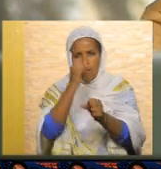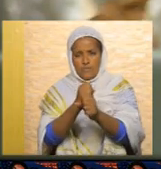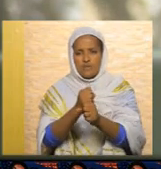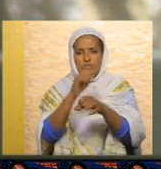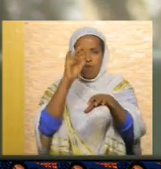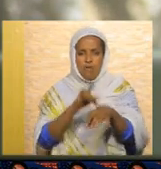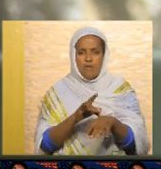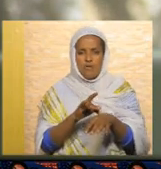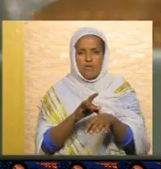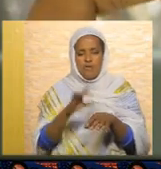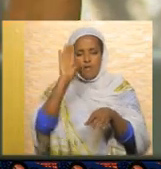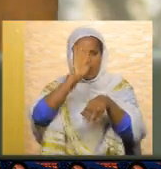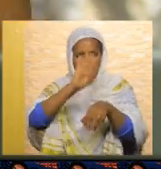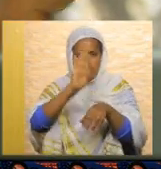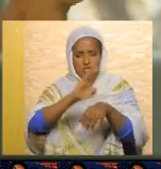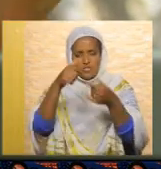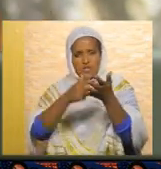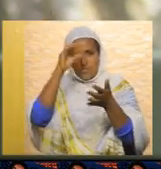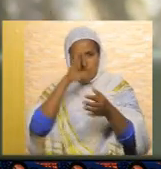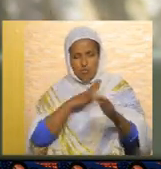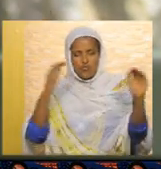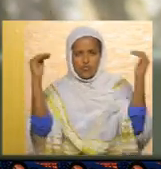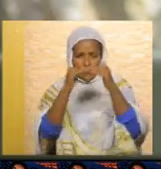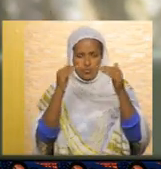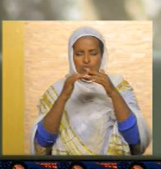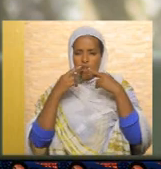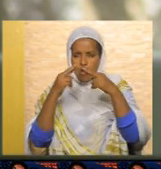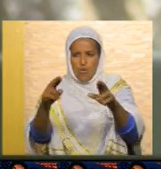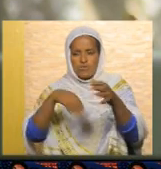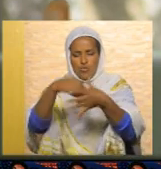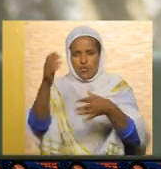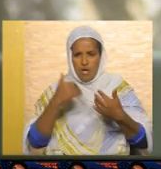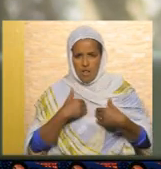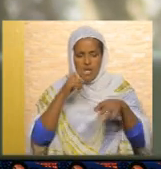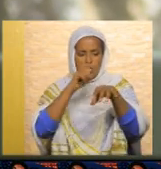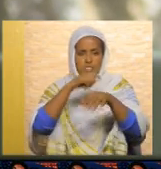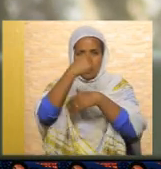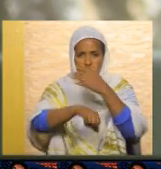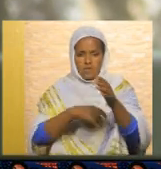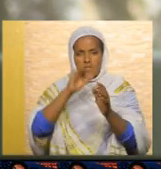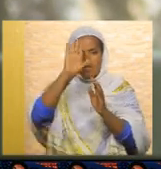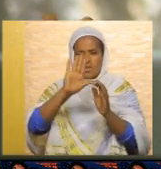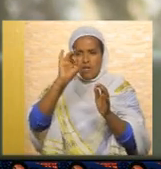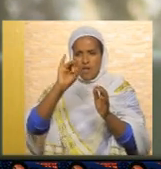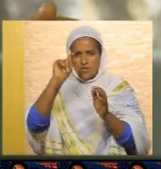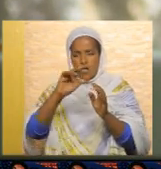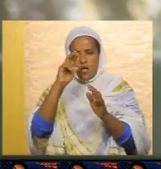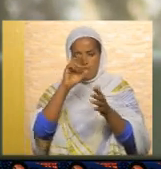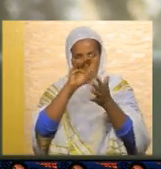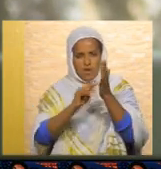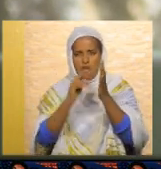እንግዲህ ከዛ በፊትም የተለያዩ ነቢያት ስለ እኩልነት አውርተዋል። ይሄ